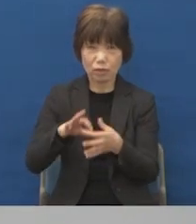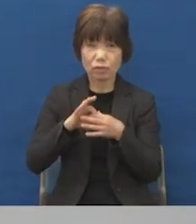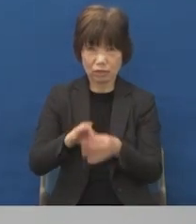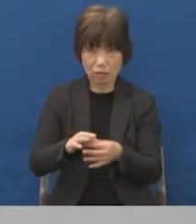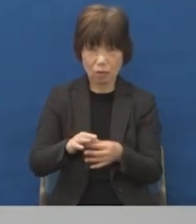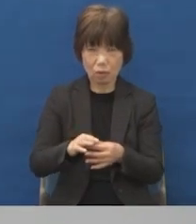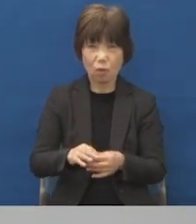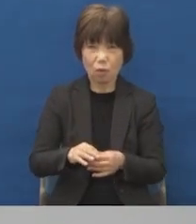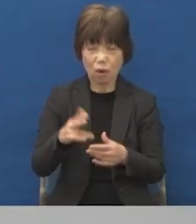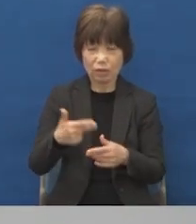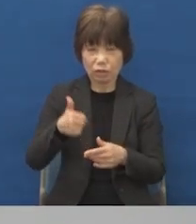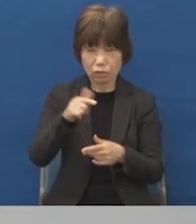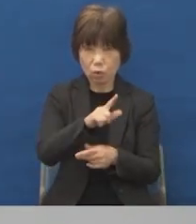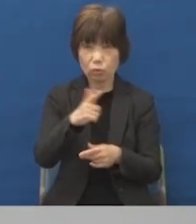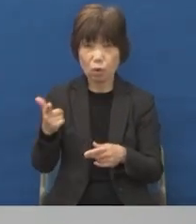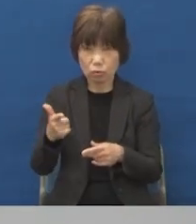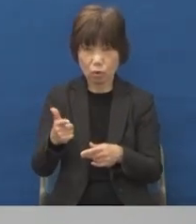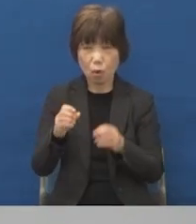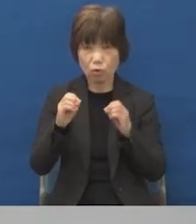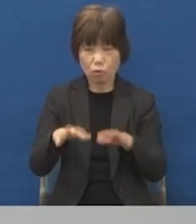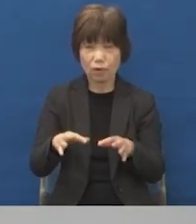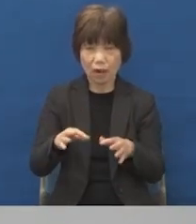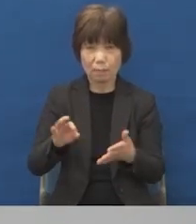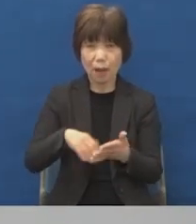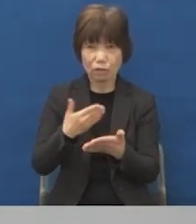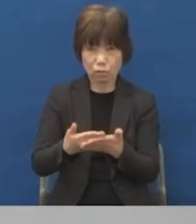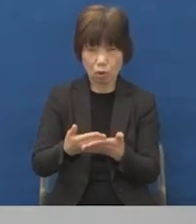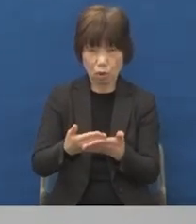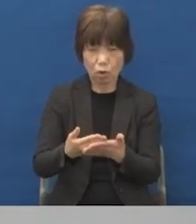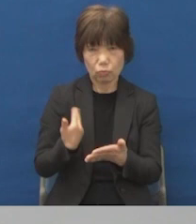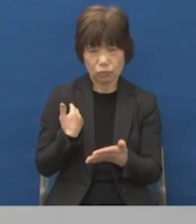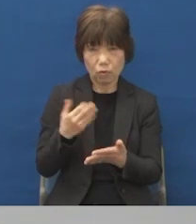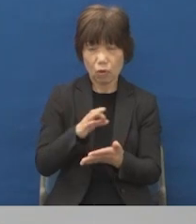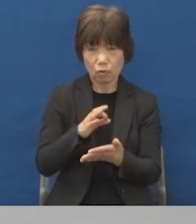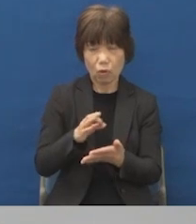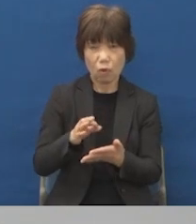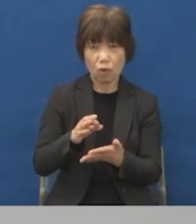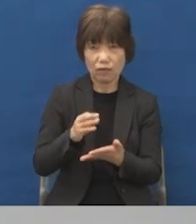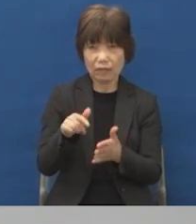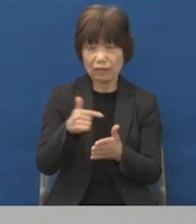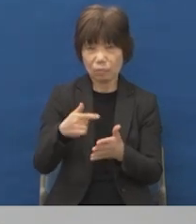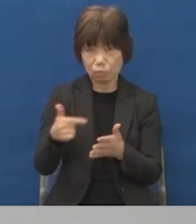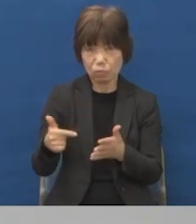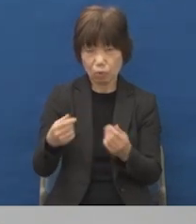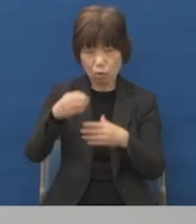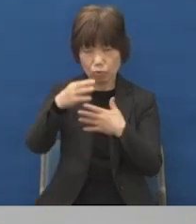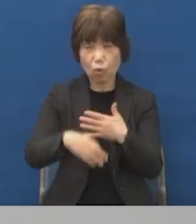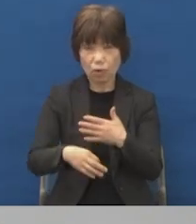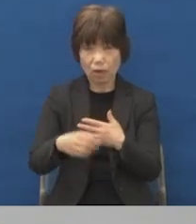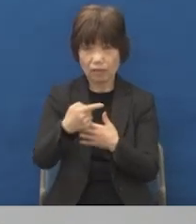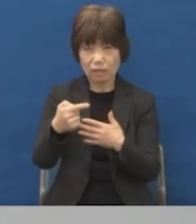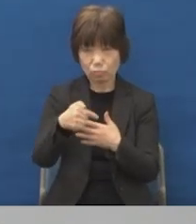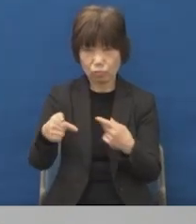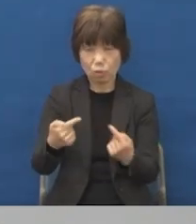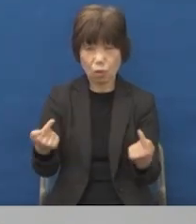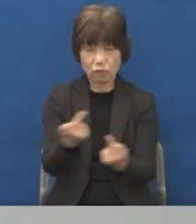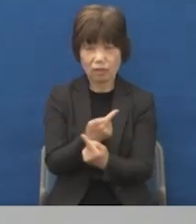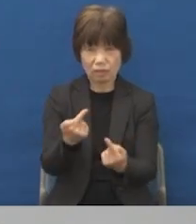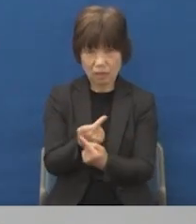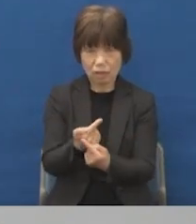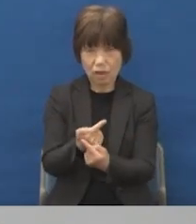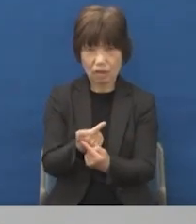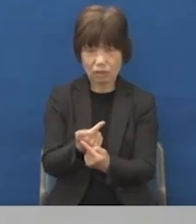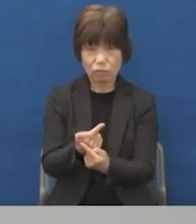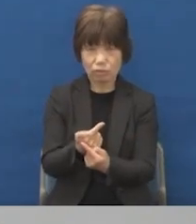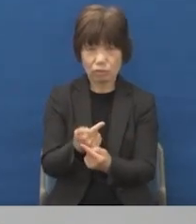都市長等の損害賠償責任の一部免責に関する条例の一部を改正する条例の制定について、